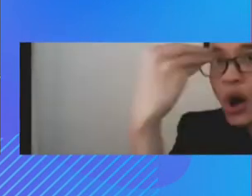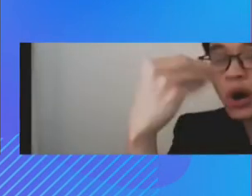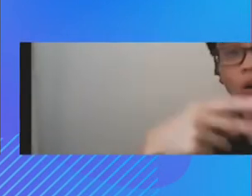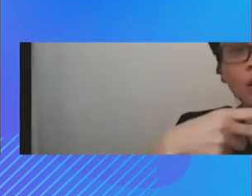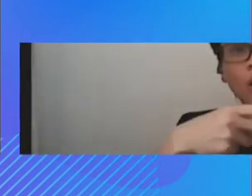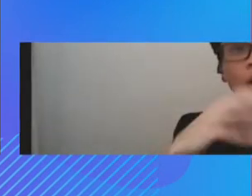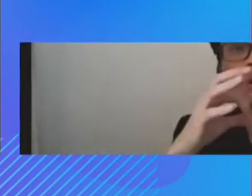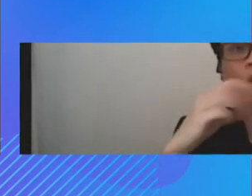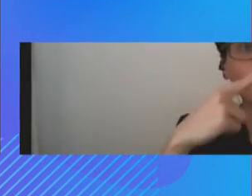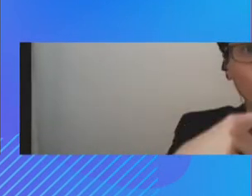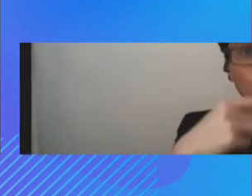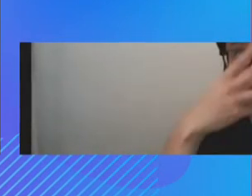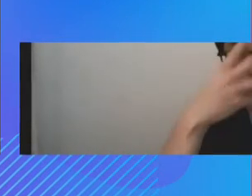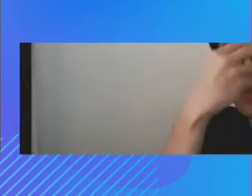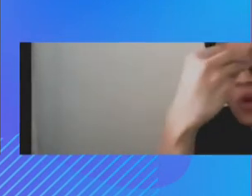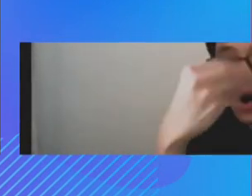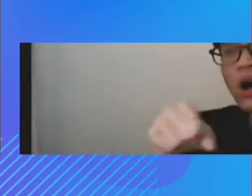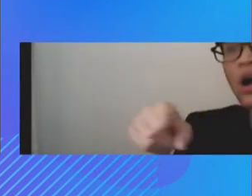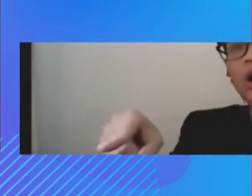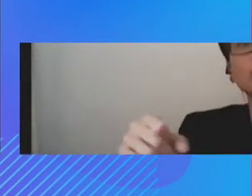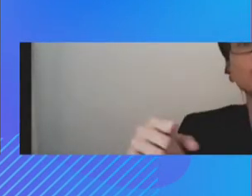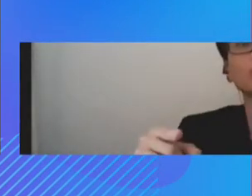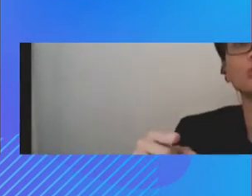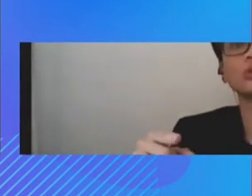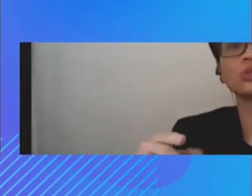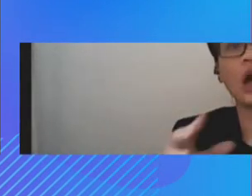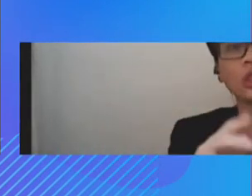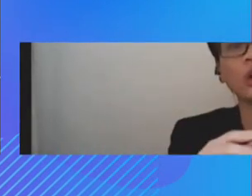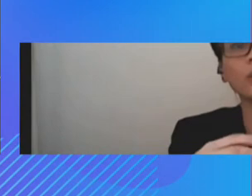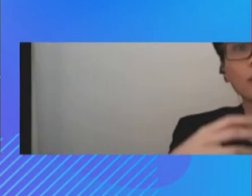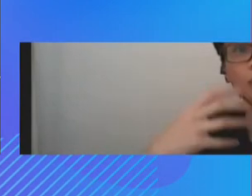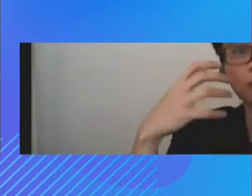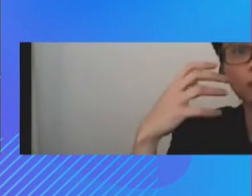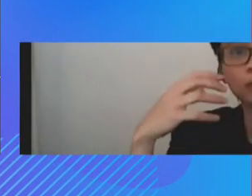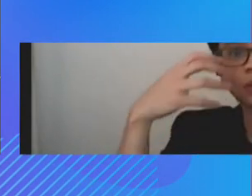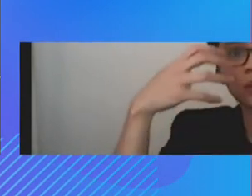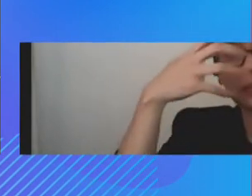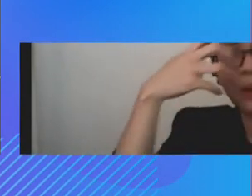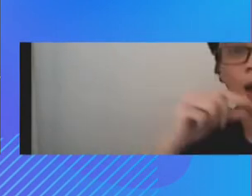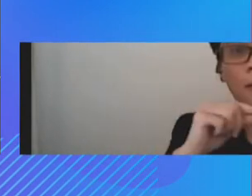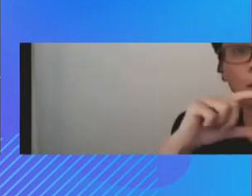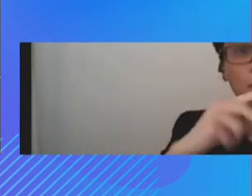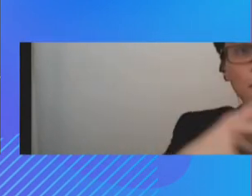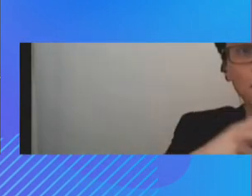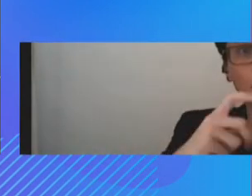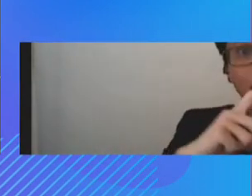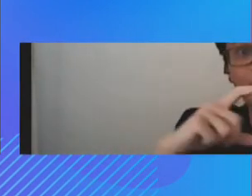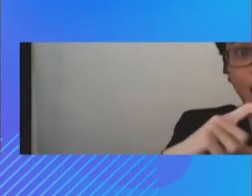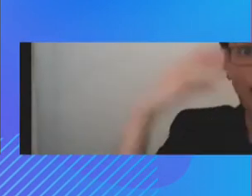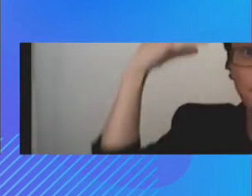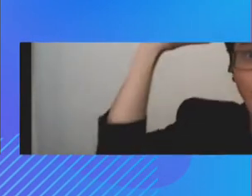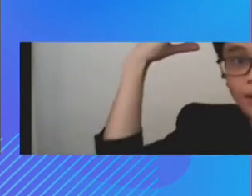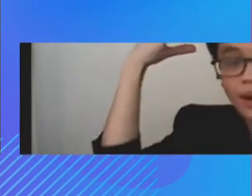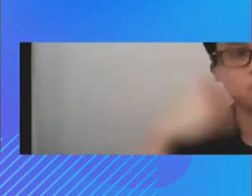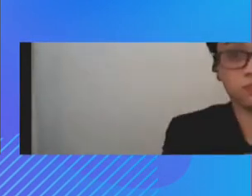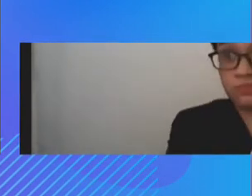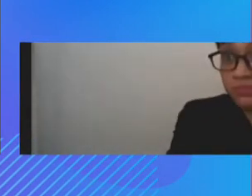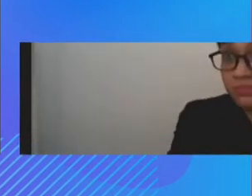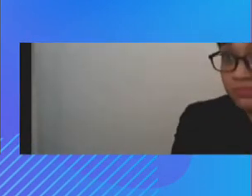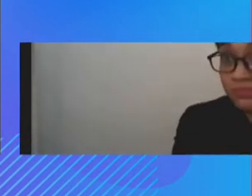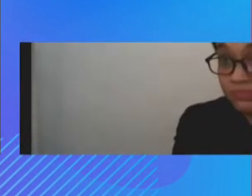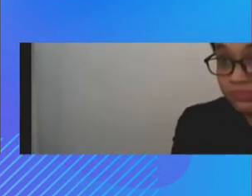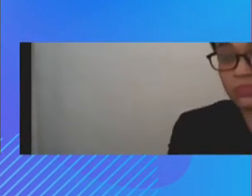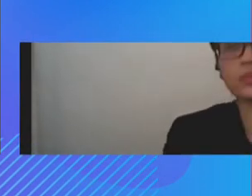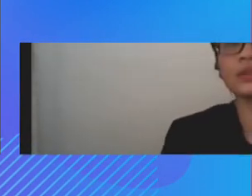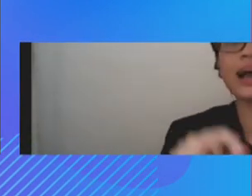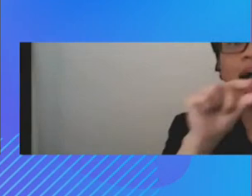gitu. Terus ketika dikasih lihat gambar panda, dia sign panda bear gitu. Berarti dia sudah bisa membaca